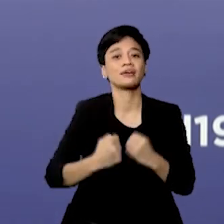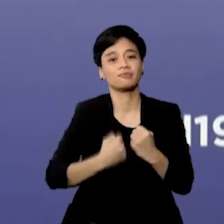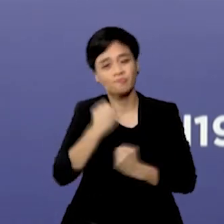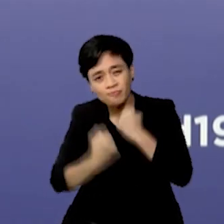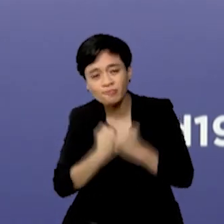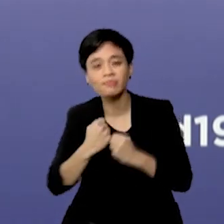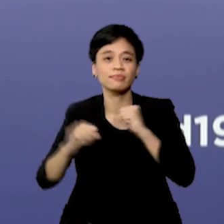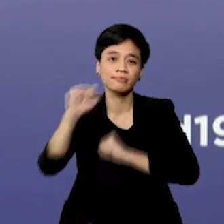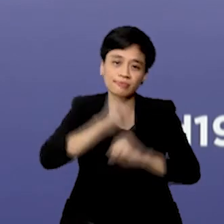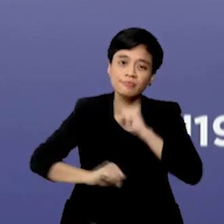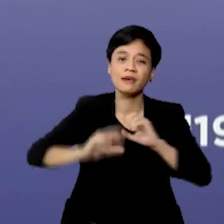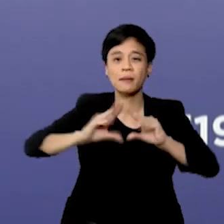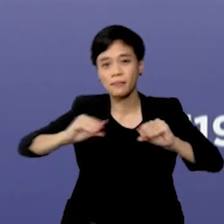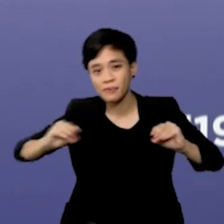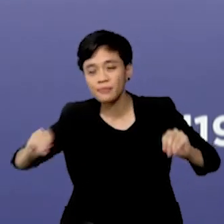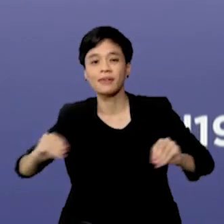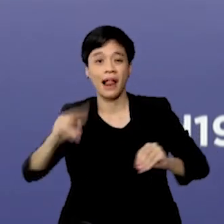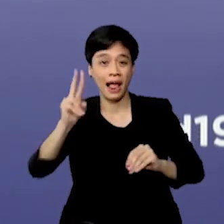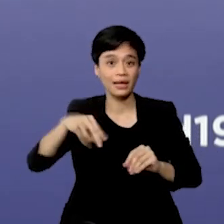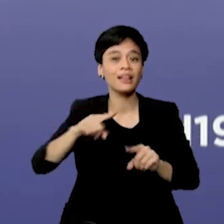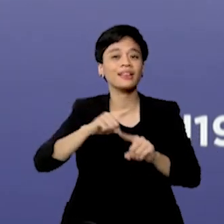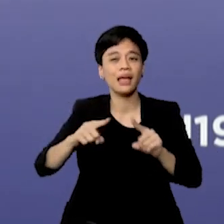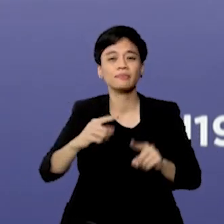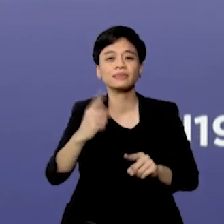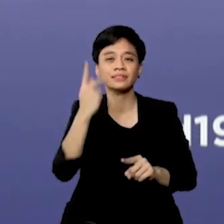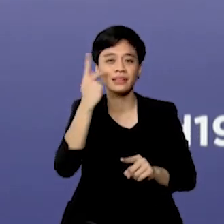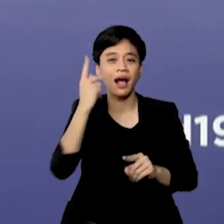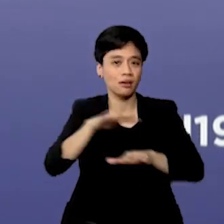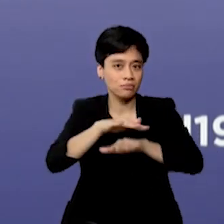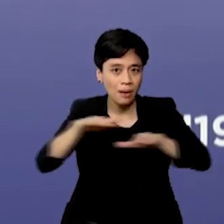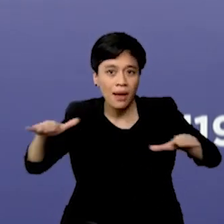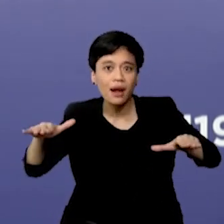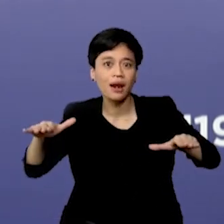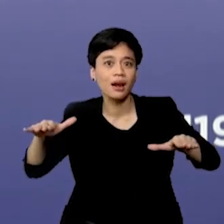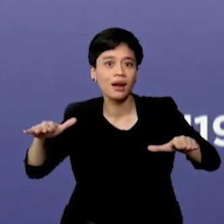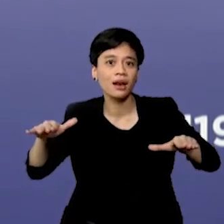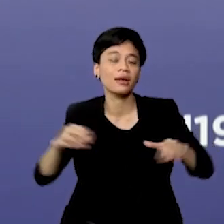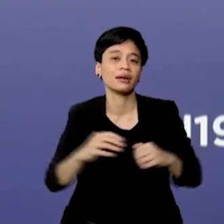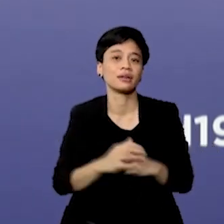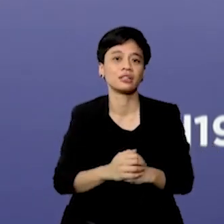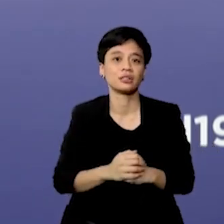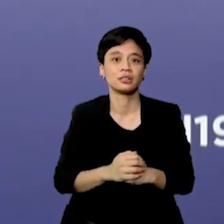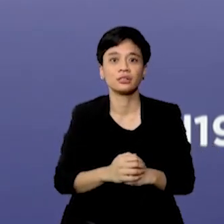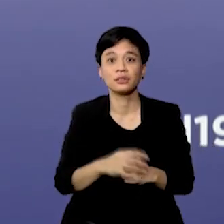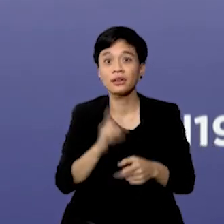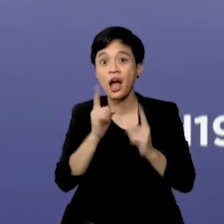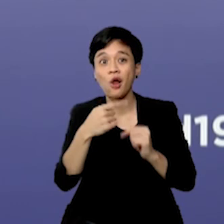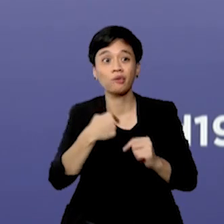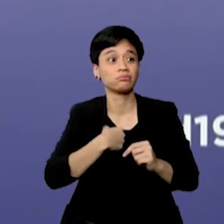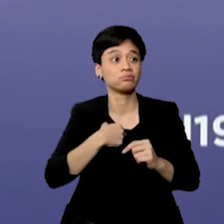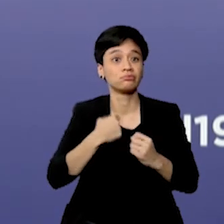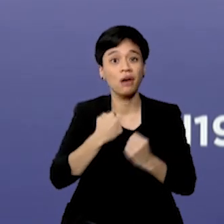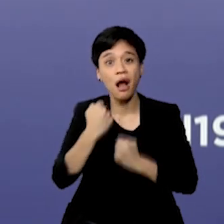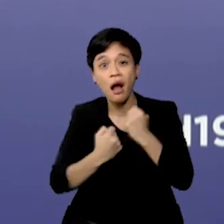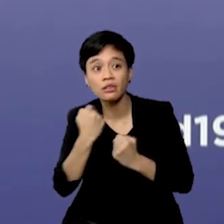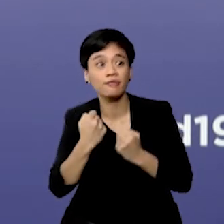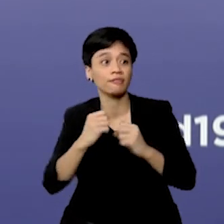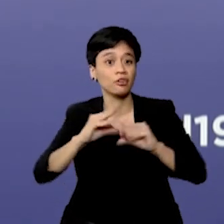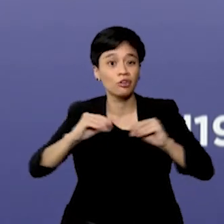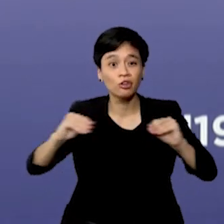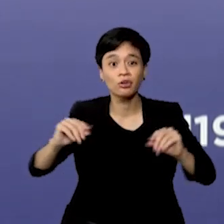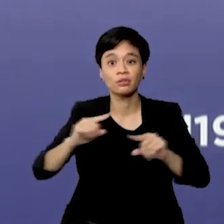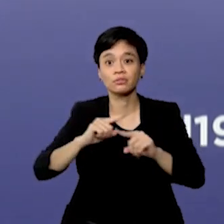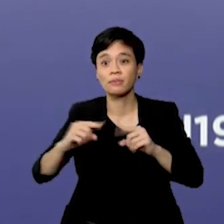aman. Kita bisa membayangkan manakala aktivitas produktif kita malah mendapatkan